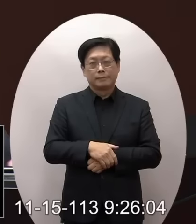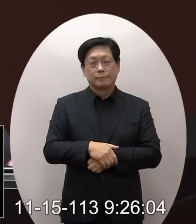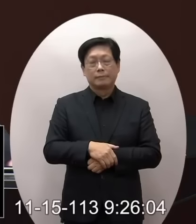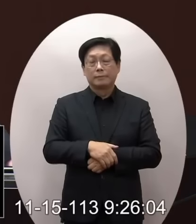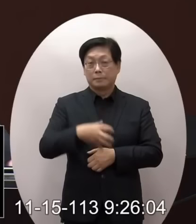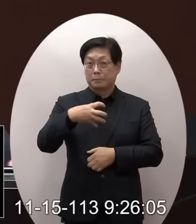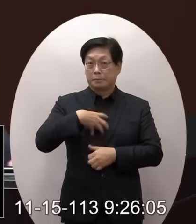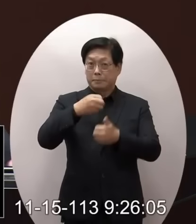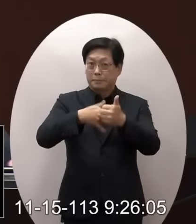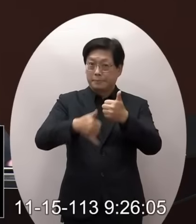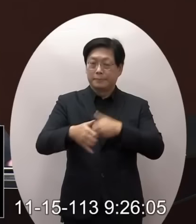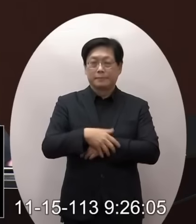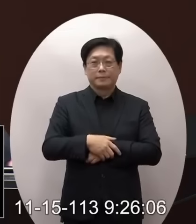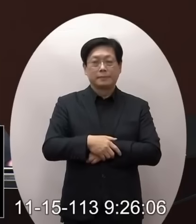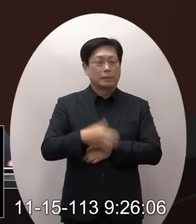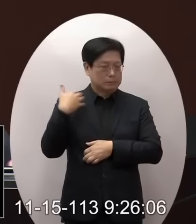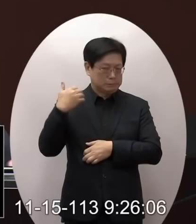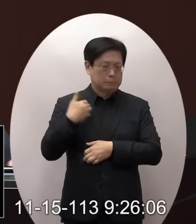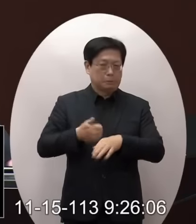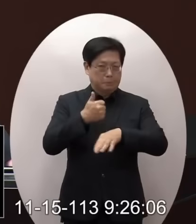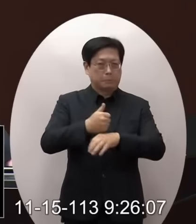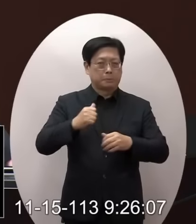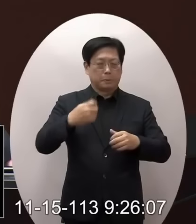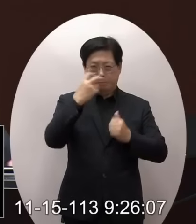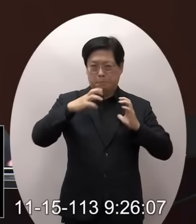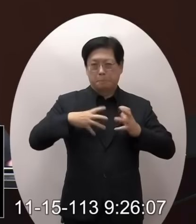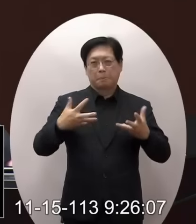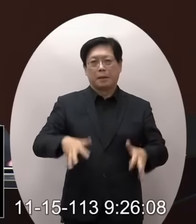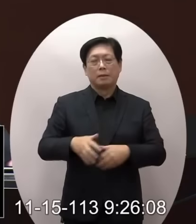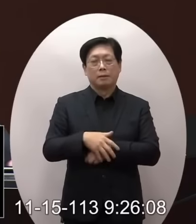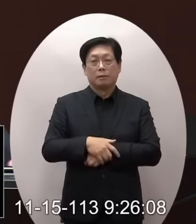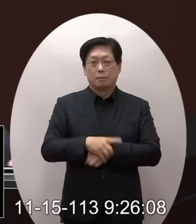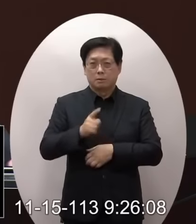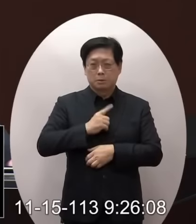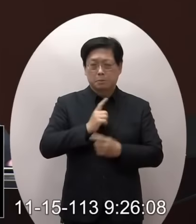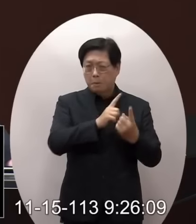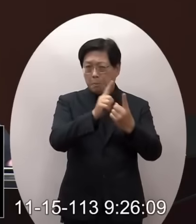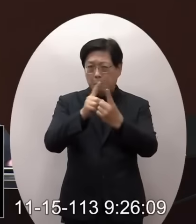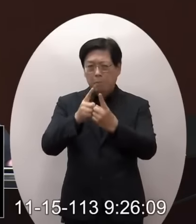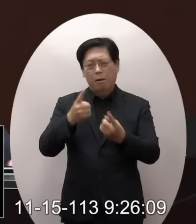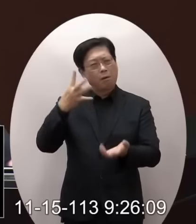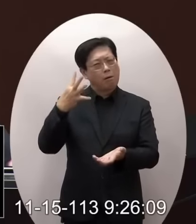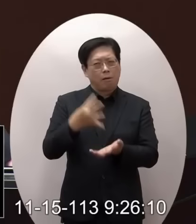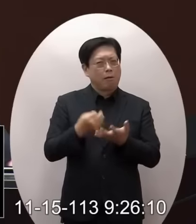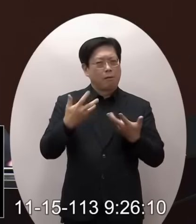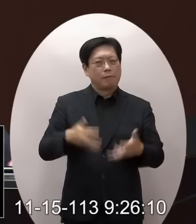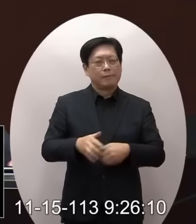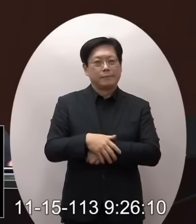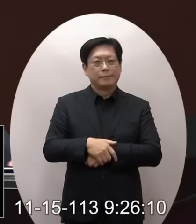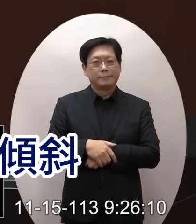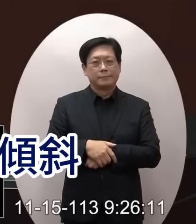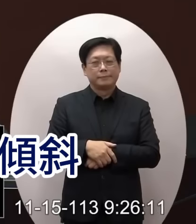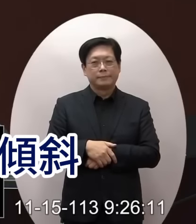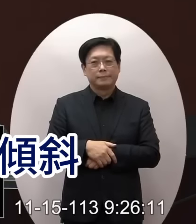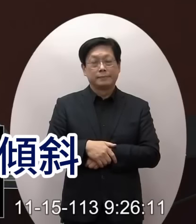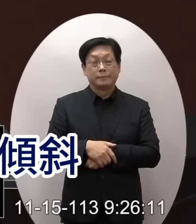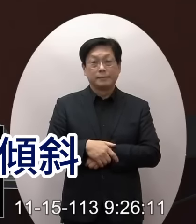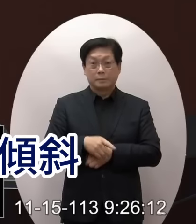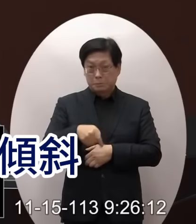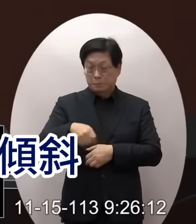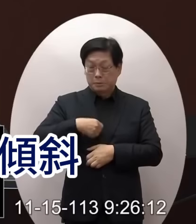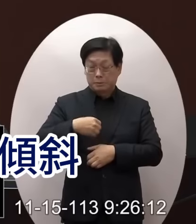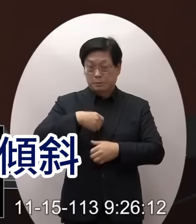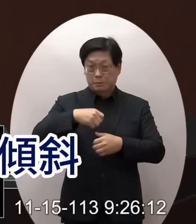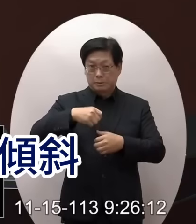吴宗宪委员当过检察官，他看过多少这种庭上的状态？我们的整个司